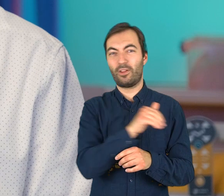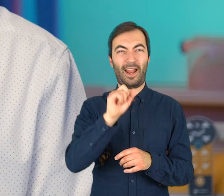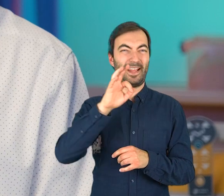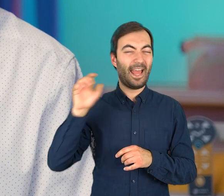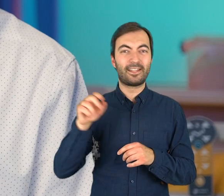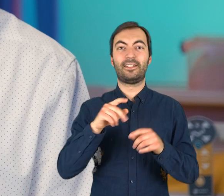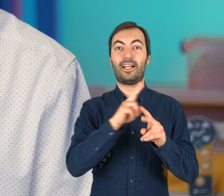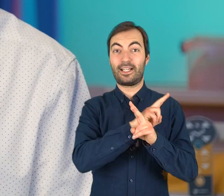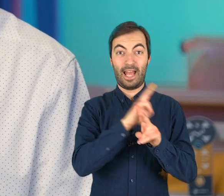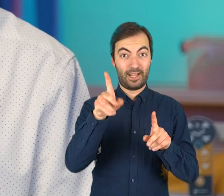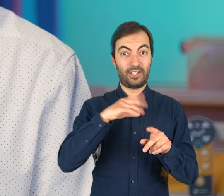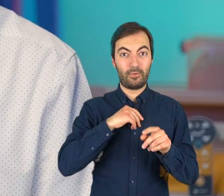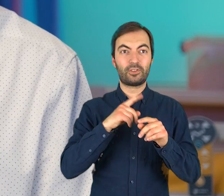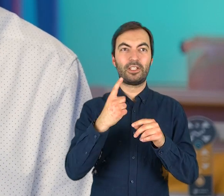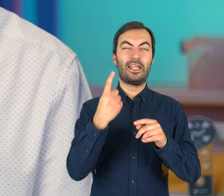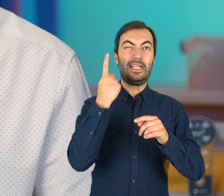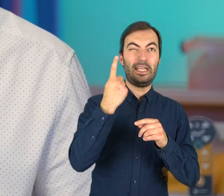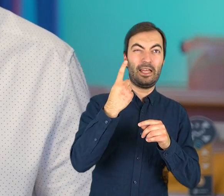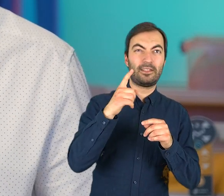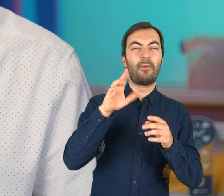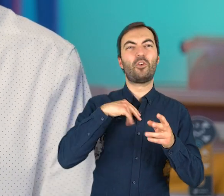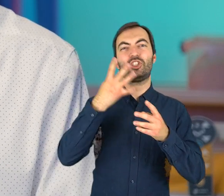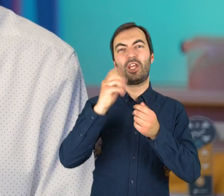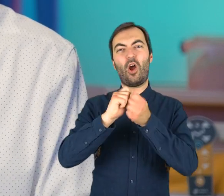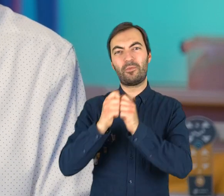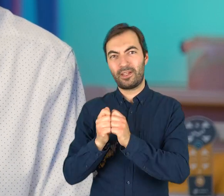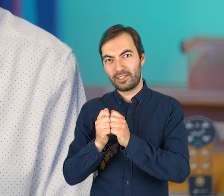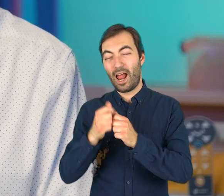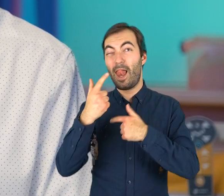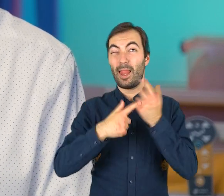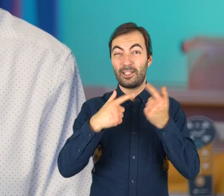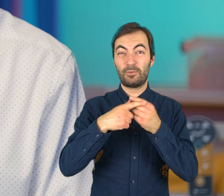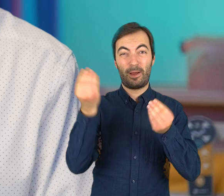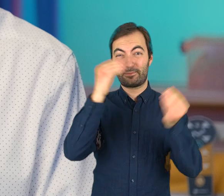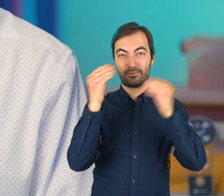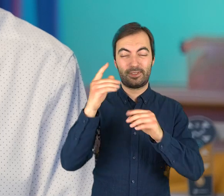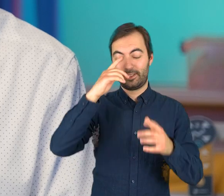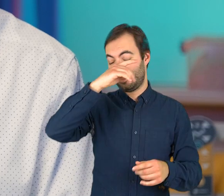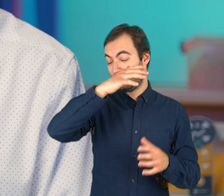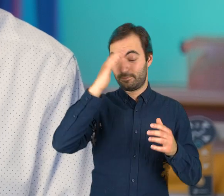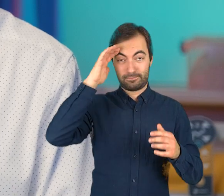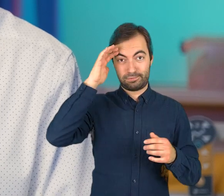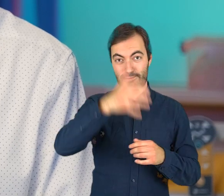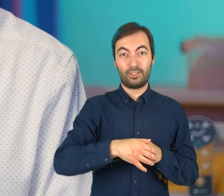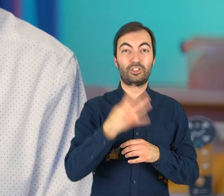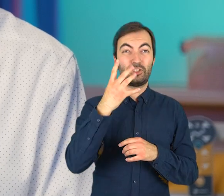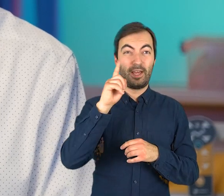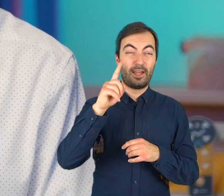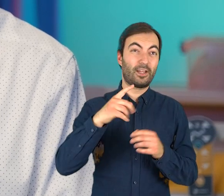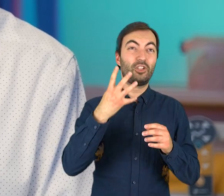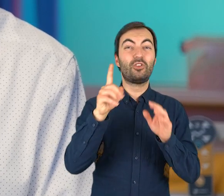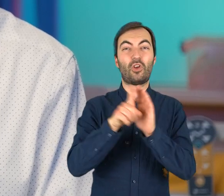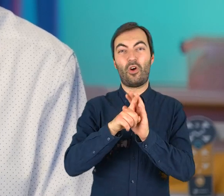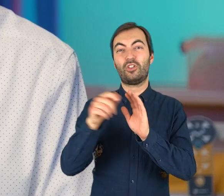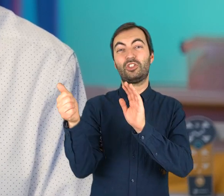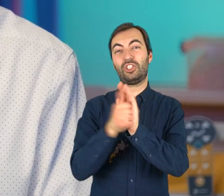ponieważ każda z nich może wystąpić w jednej z czterech odmian, liczba możliwych kombinacji jest gigantyczna, wynosi 4